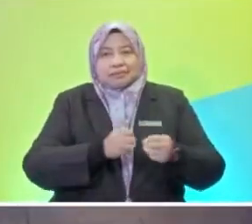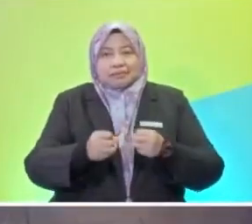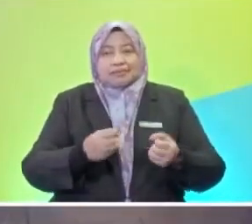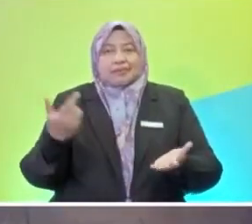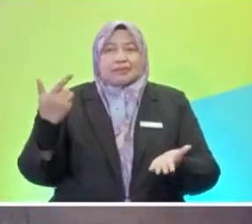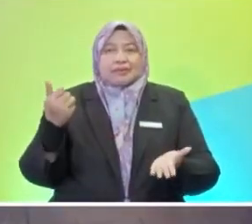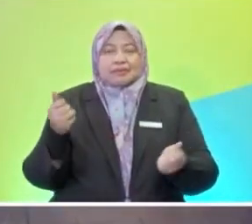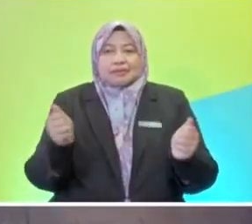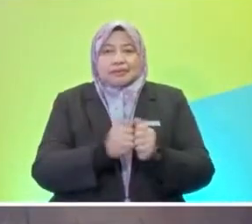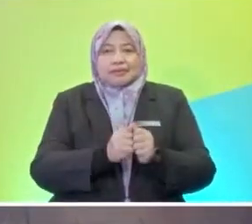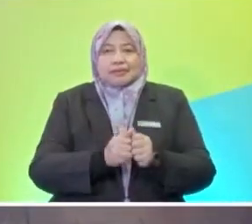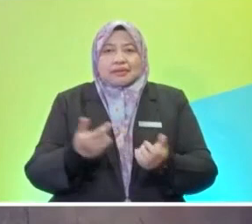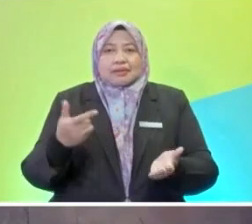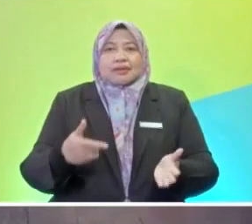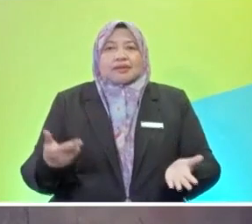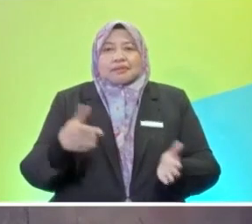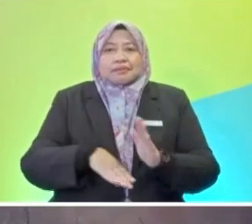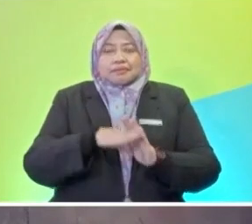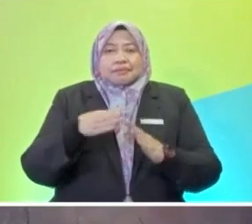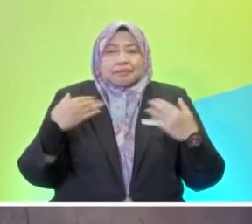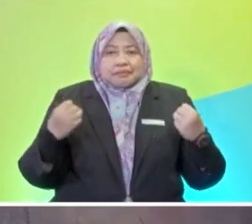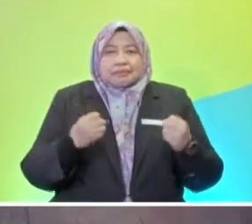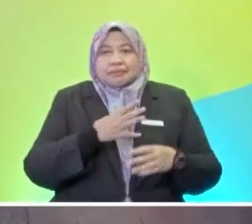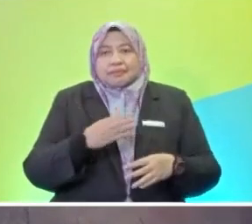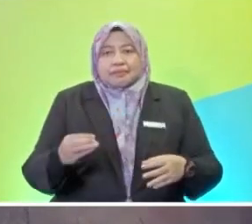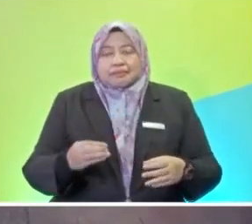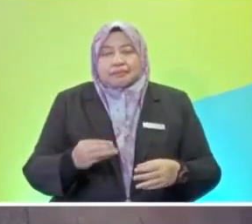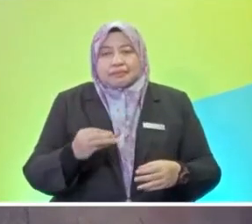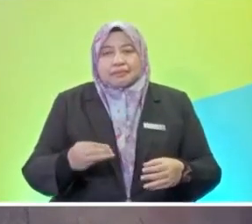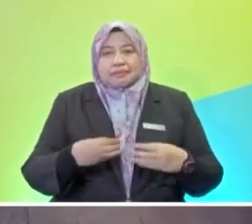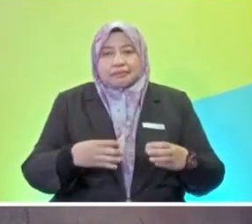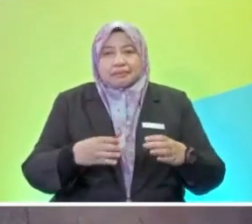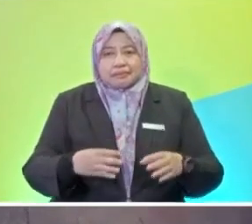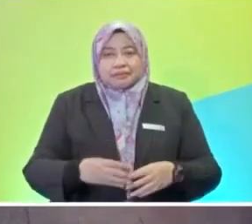dan memotivasi kami untuk cepat-cepat dan terus